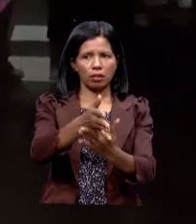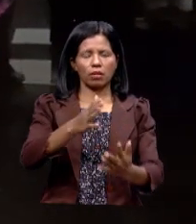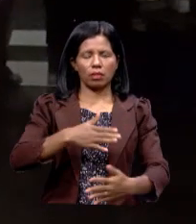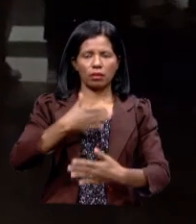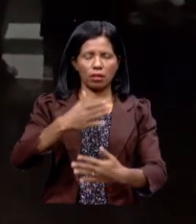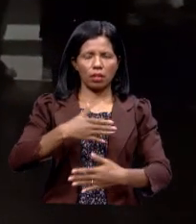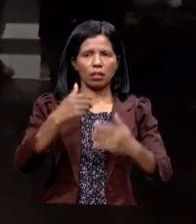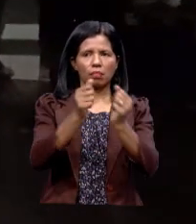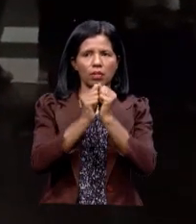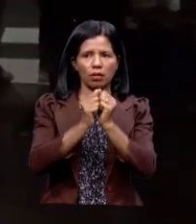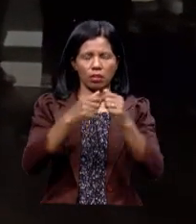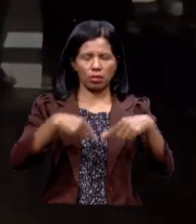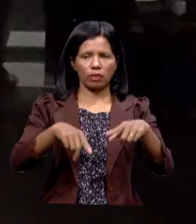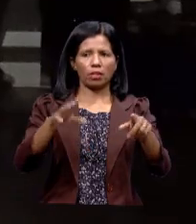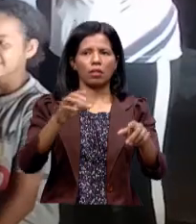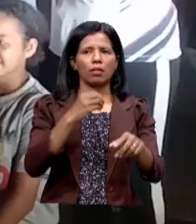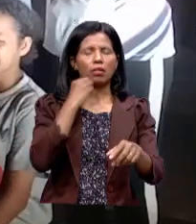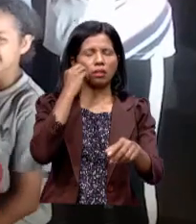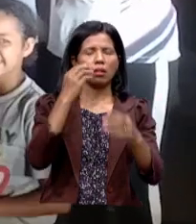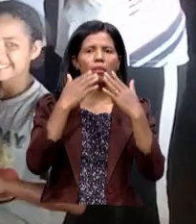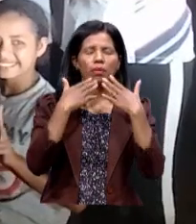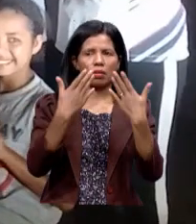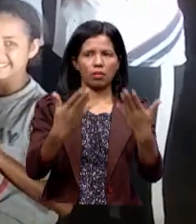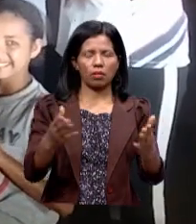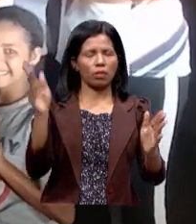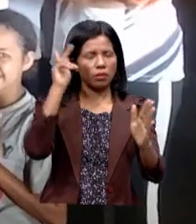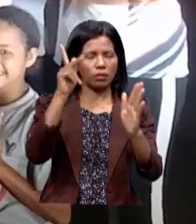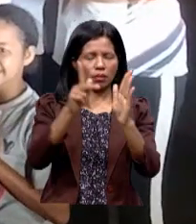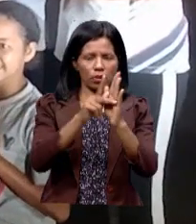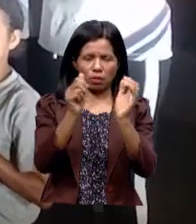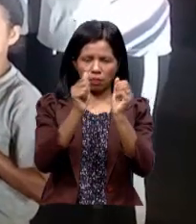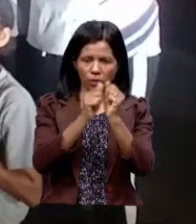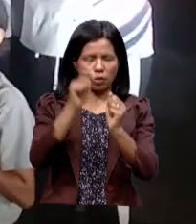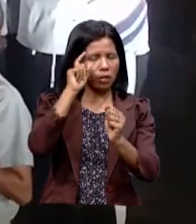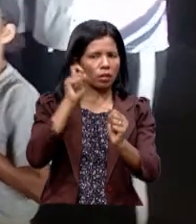hamutuk. Ante satu fila, labarik sira hato obrigado, no foto hamutuk ho sanana,